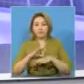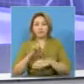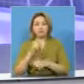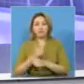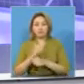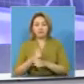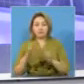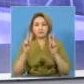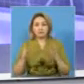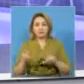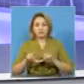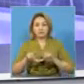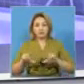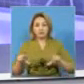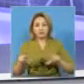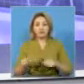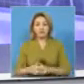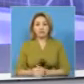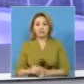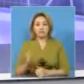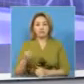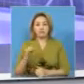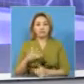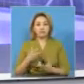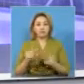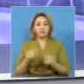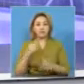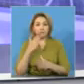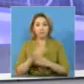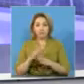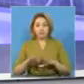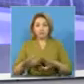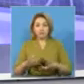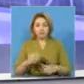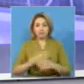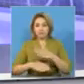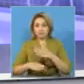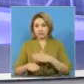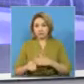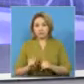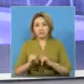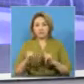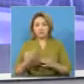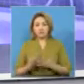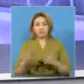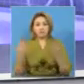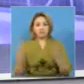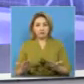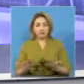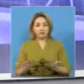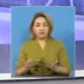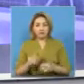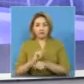работу специальный реабилитационный центр «Жайна», где оказывают помощь детям с особенностями развития. И в настоящее время